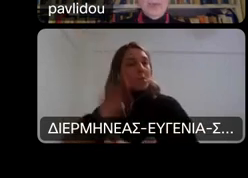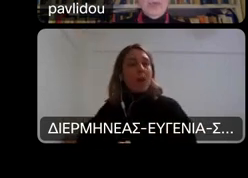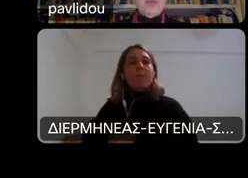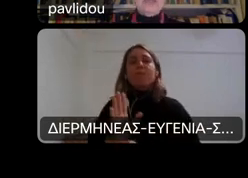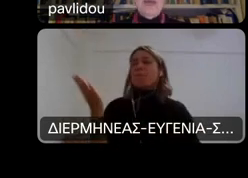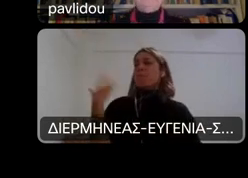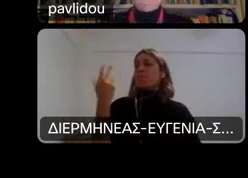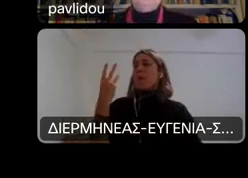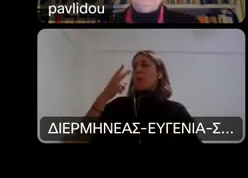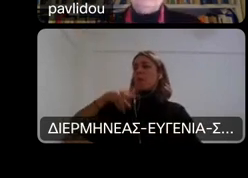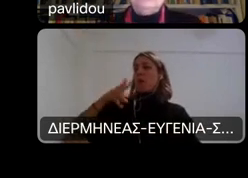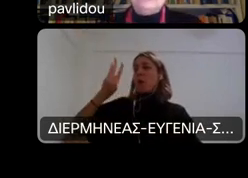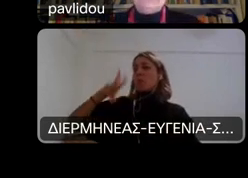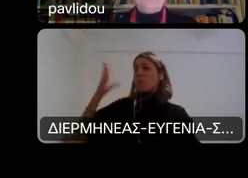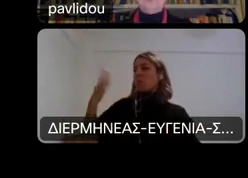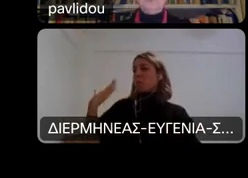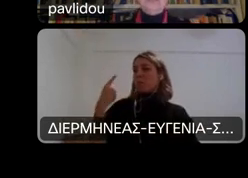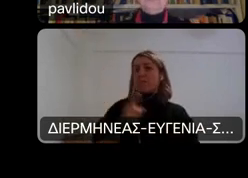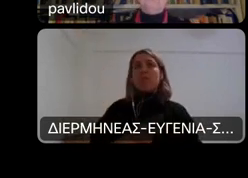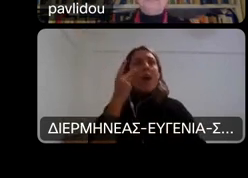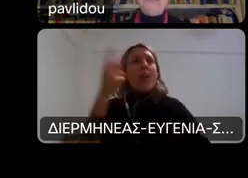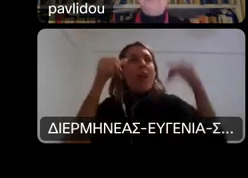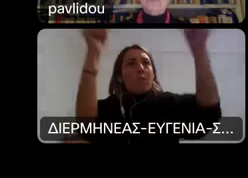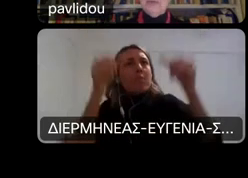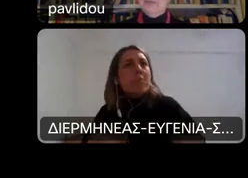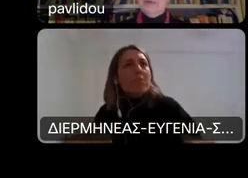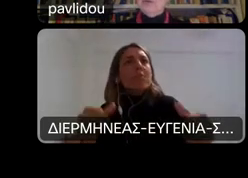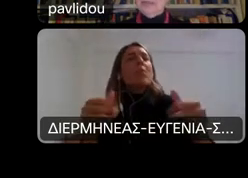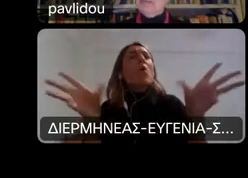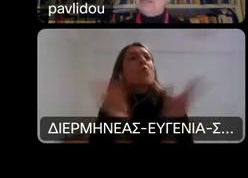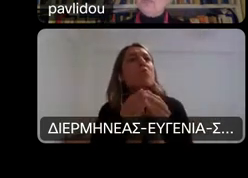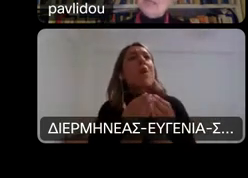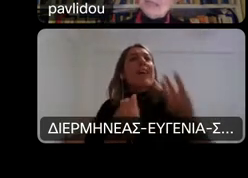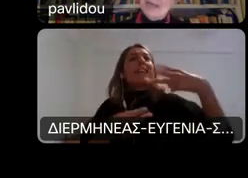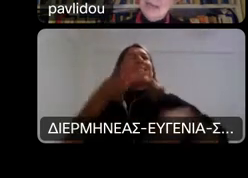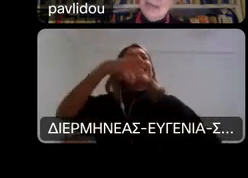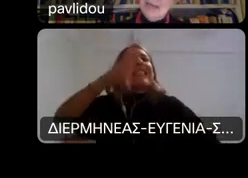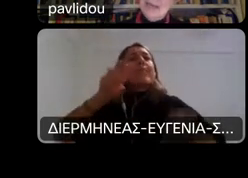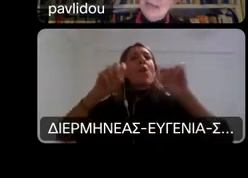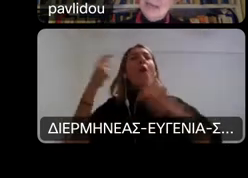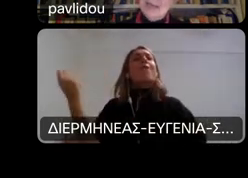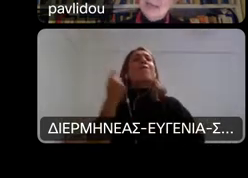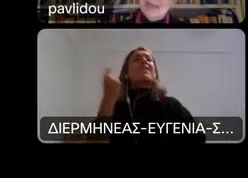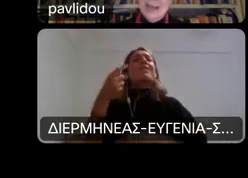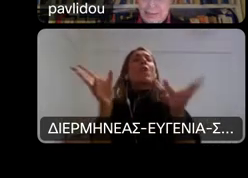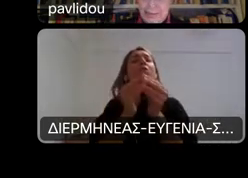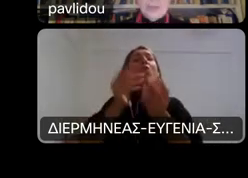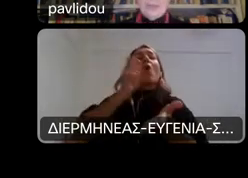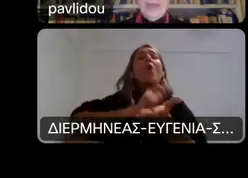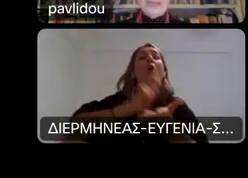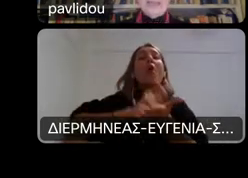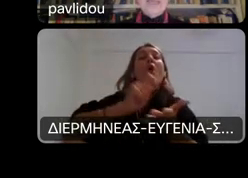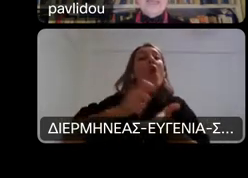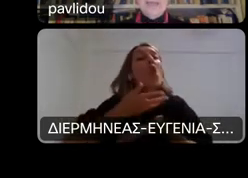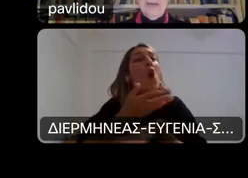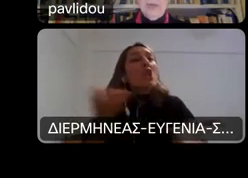πριν από 2-3 μέρες είδα ένα δελτίο τύπου για το τριήμερο φεστιβάλ λογοτεχνίας που διεξάγεται αυτές ακριβώς